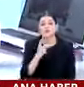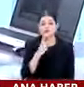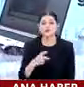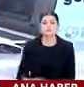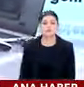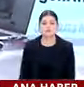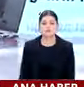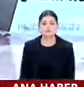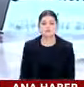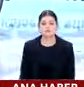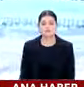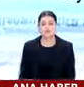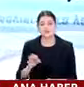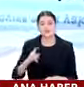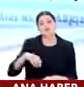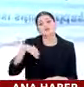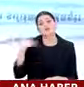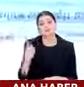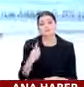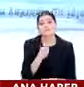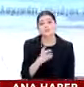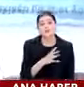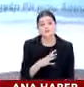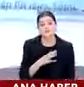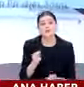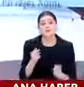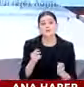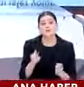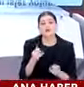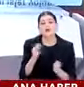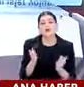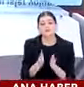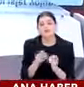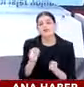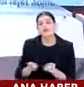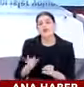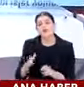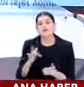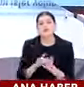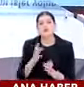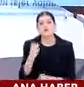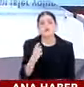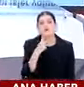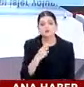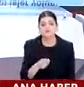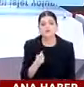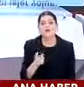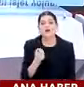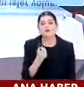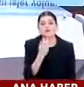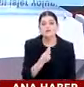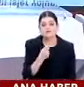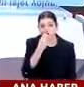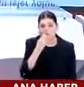Şimdi Ee bir diğer boyutu işin Ee Dar gelirli ve orta belirliyi de ilgilendiren tabii ki Ama öncelikle dar gelirliği ilgilendiren